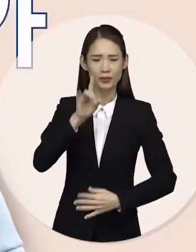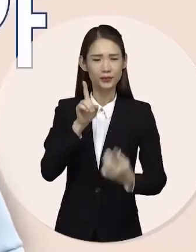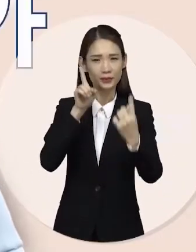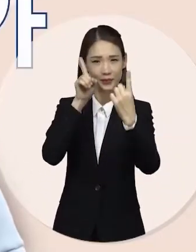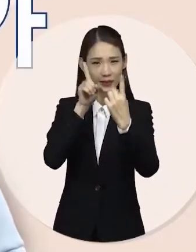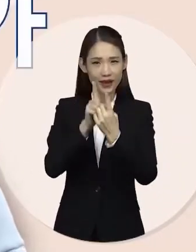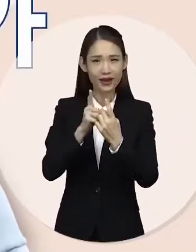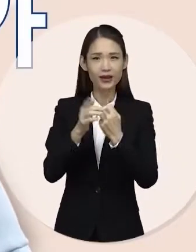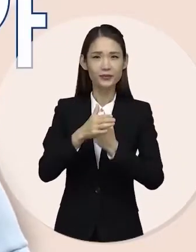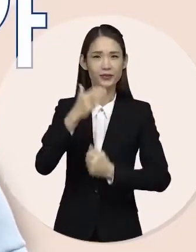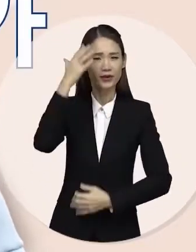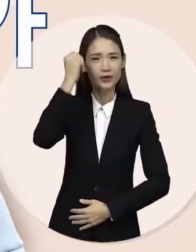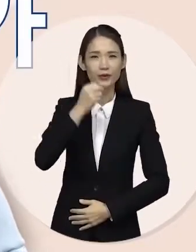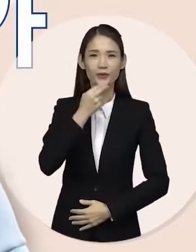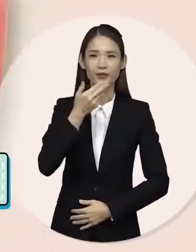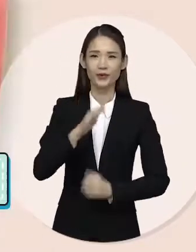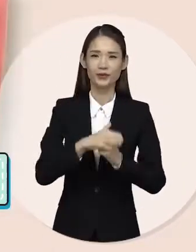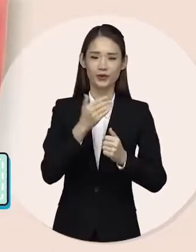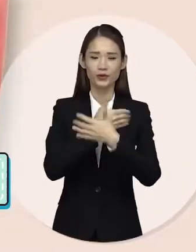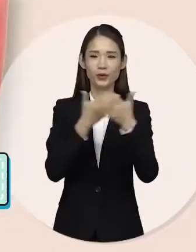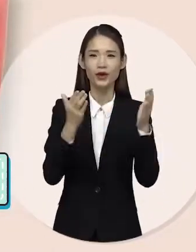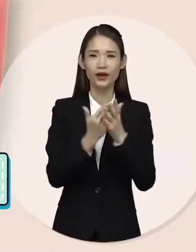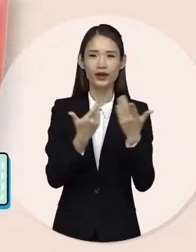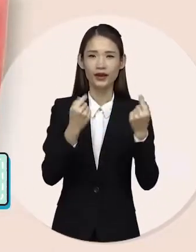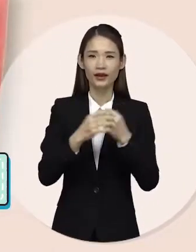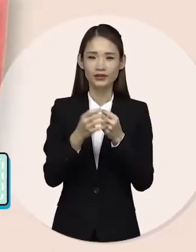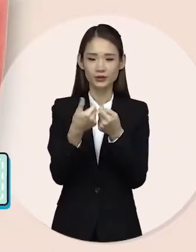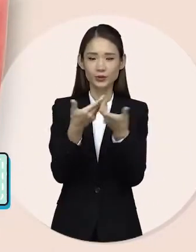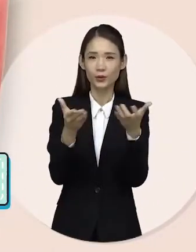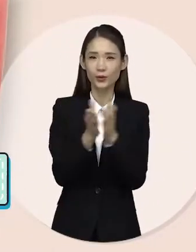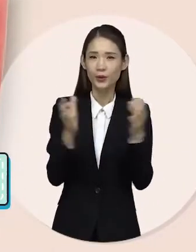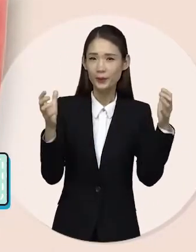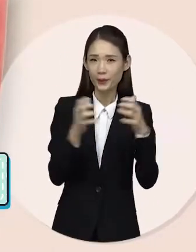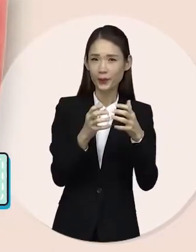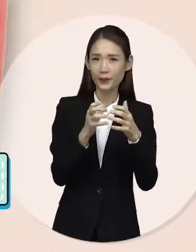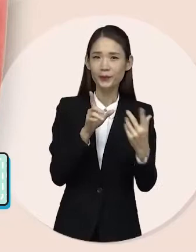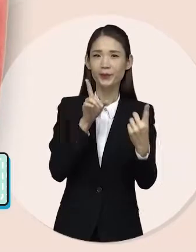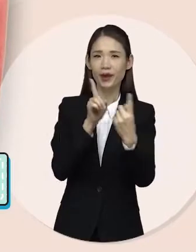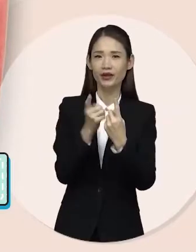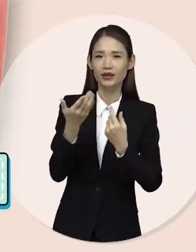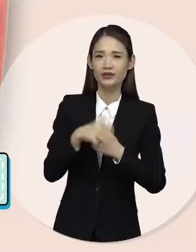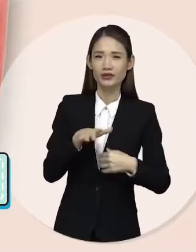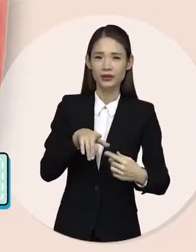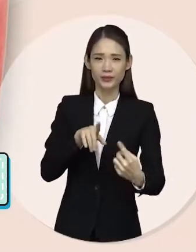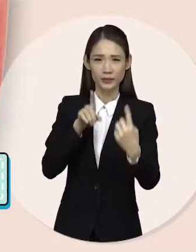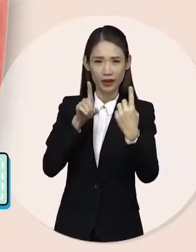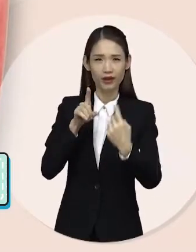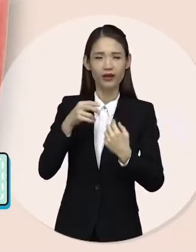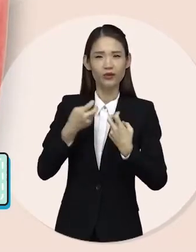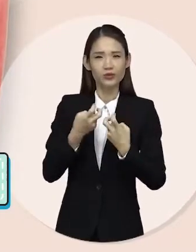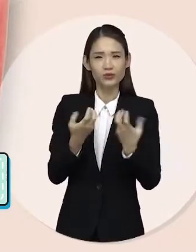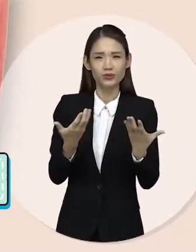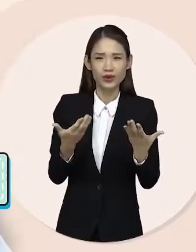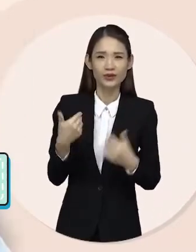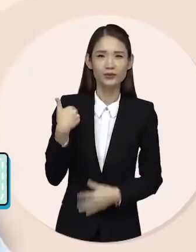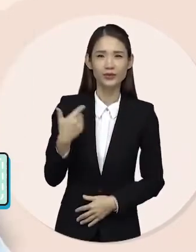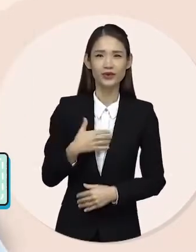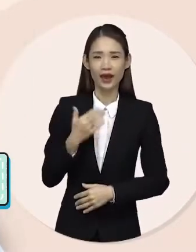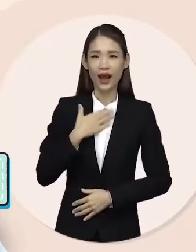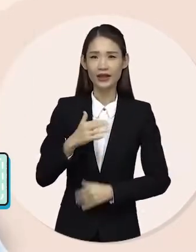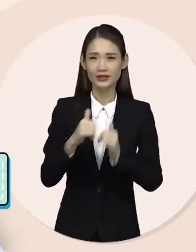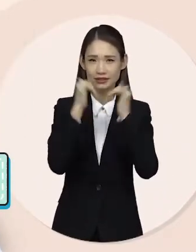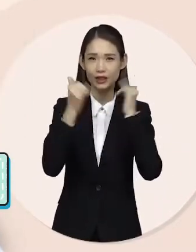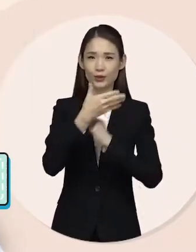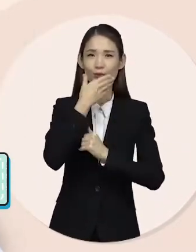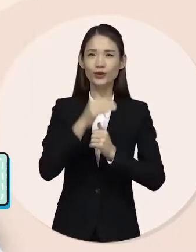한 번도 만난 적이 없었어요. 동아리에서 저랑 같은 소모임이 됐는데 어떻게 대해야 될지 모르겠는 거예요.